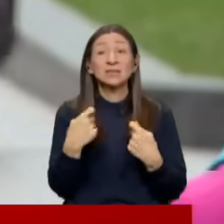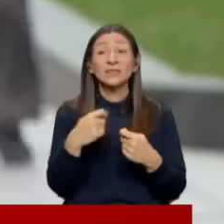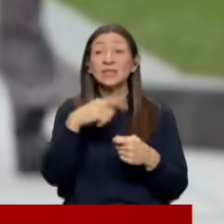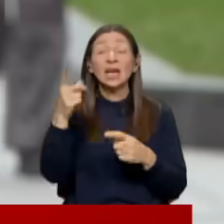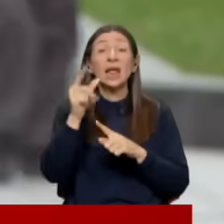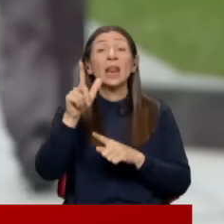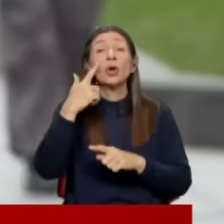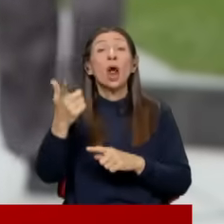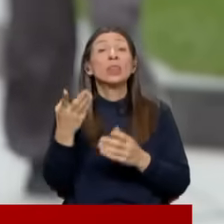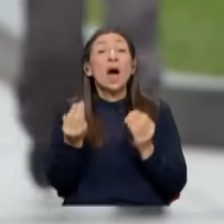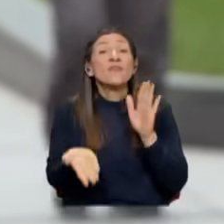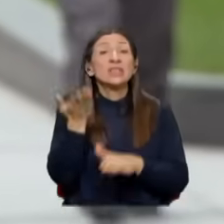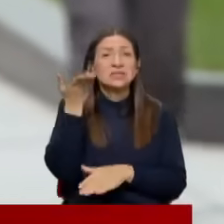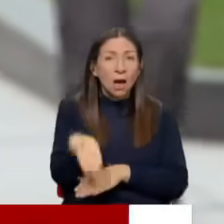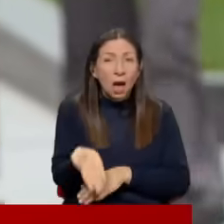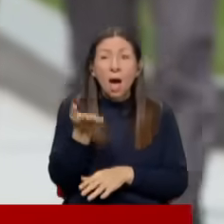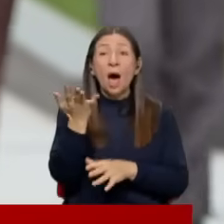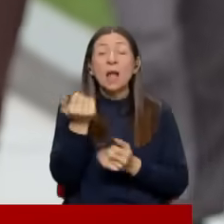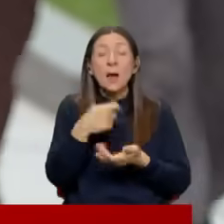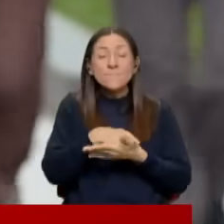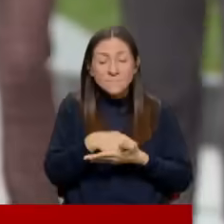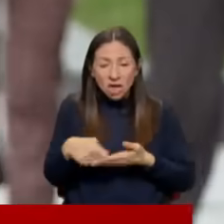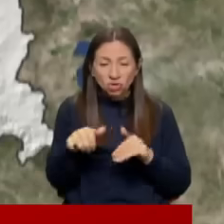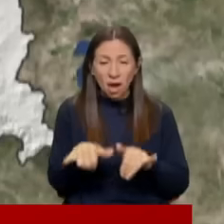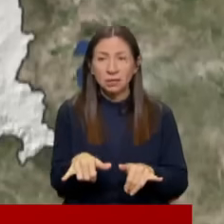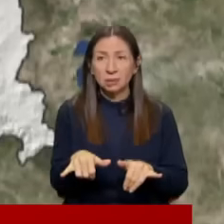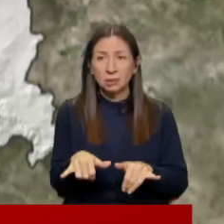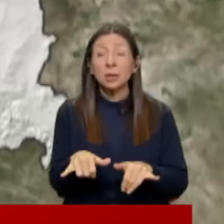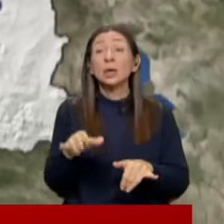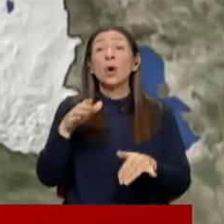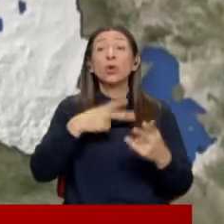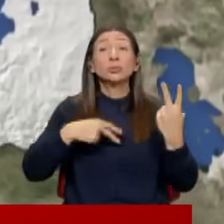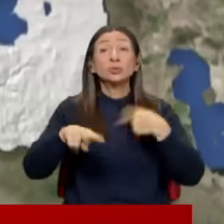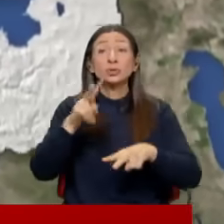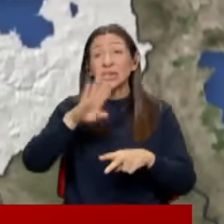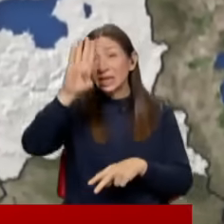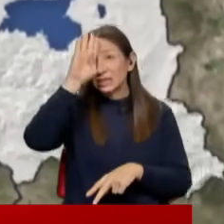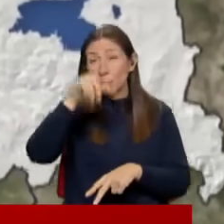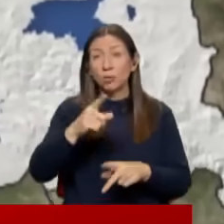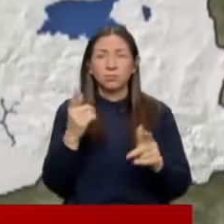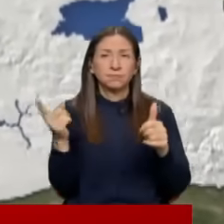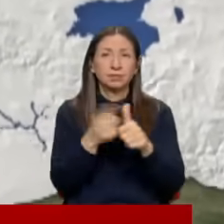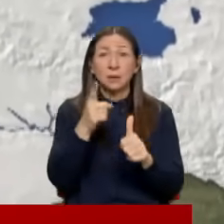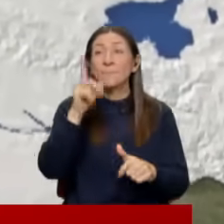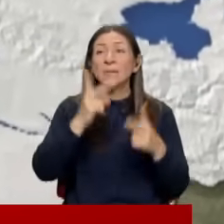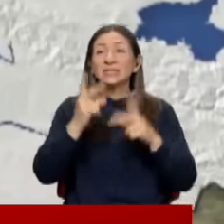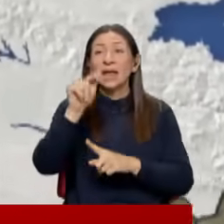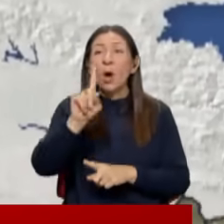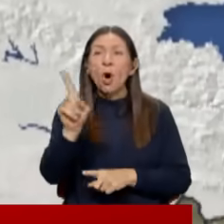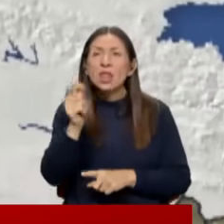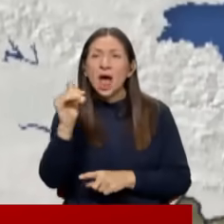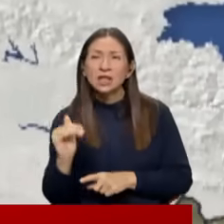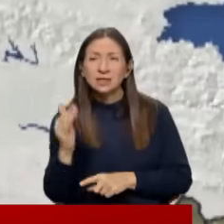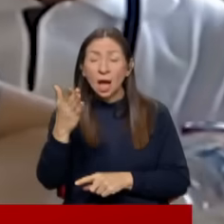diğer illere oranla çok daha yüksek. Alınan maaşlarsa aynı. Toplu ulaşım ücretlerinde de İstanbul zirvede. Bazı illerde 10